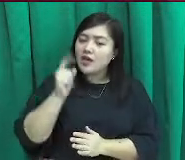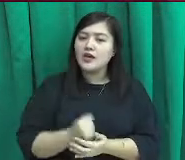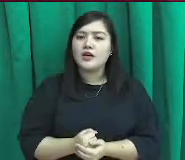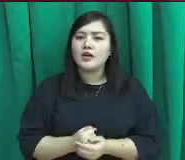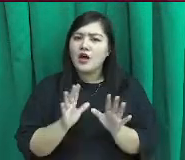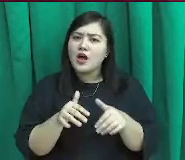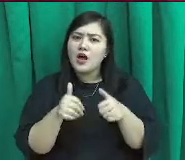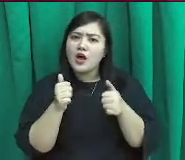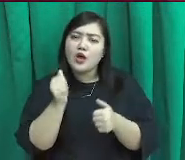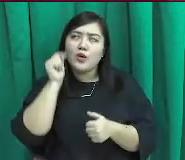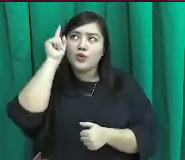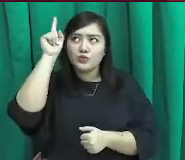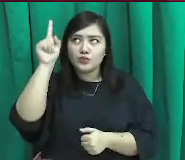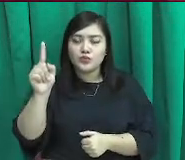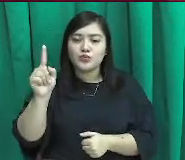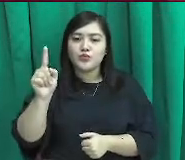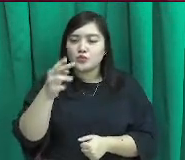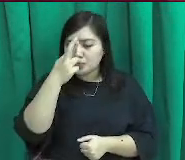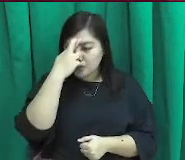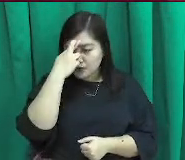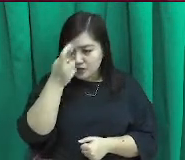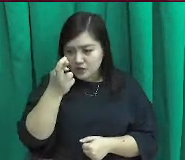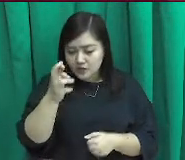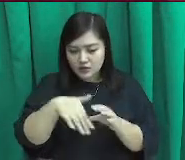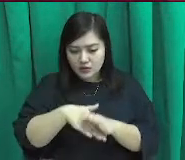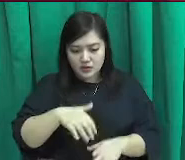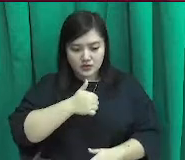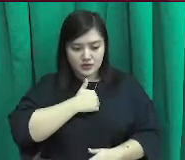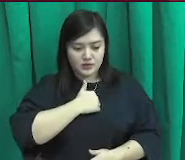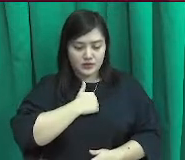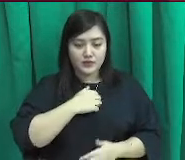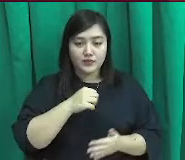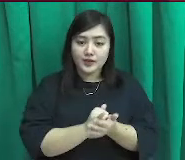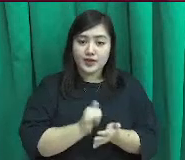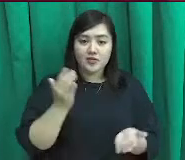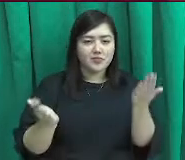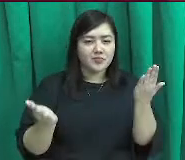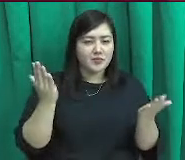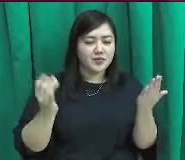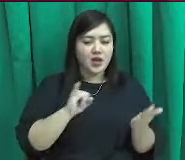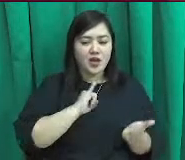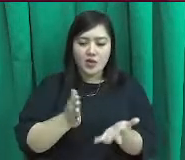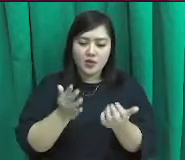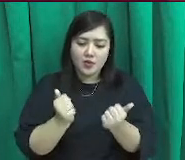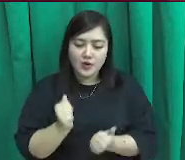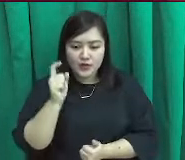na yung sinasabi nyo, maaaring naapura ninyo yung paglago?